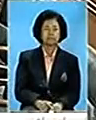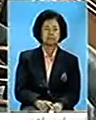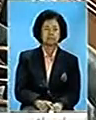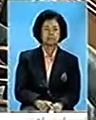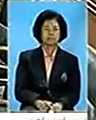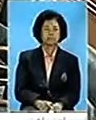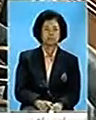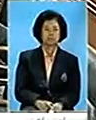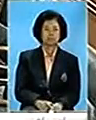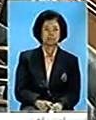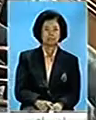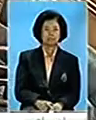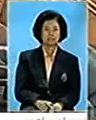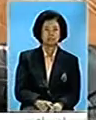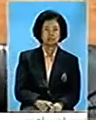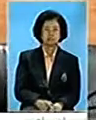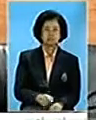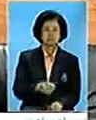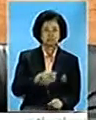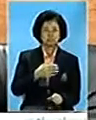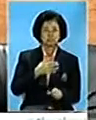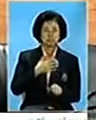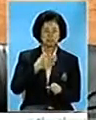ท่านประธานอาจจะใช้เวลาพอสมควรนะฮะ